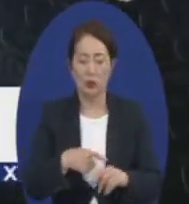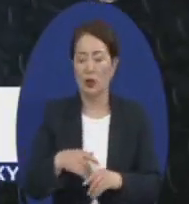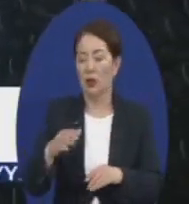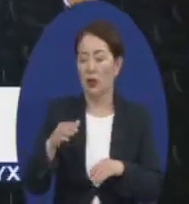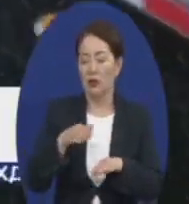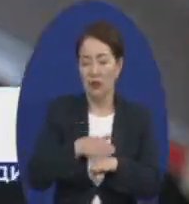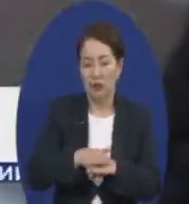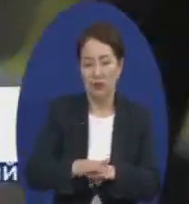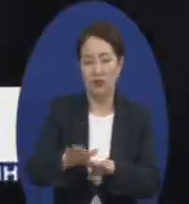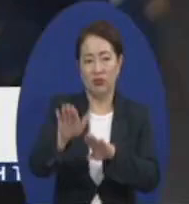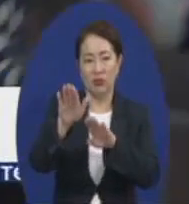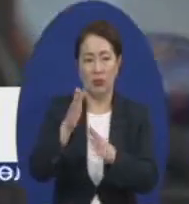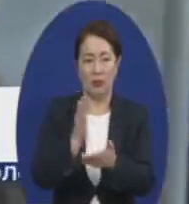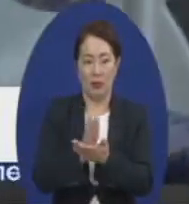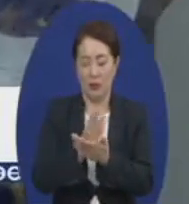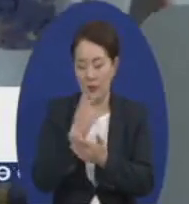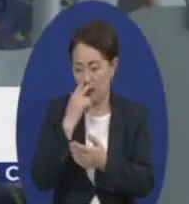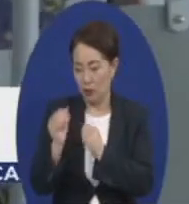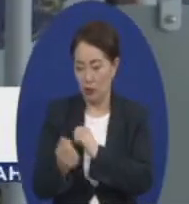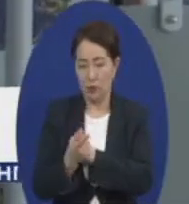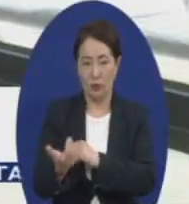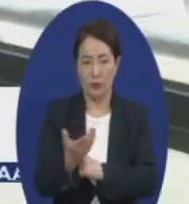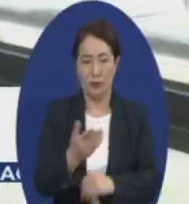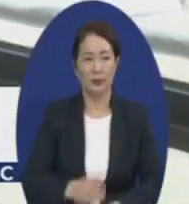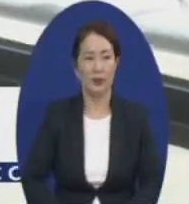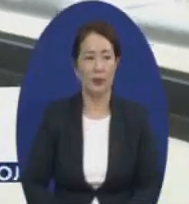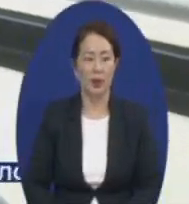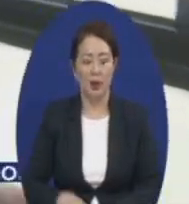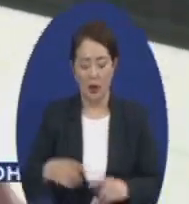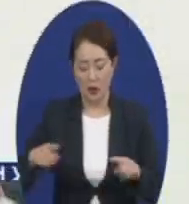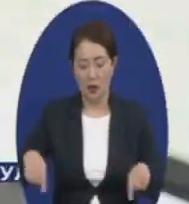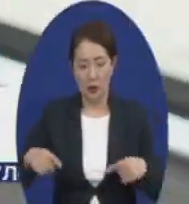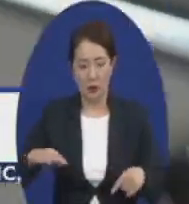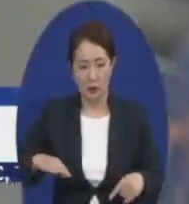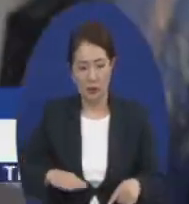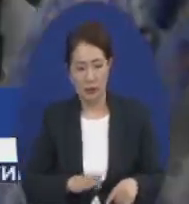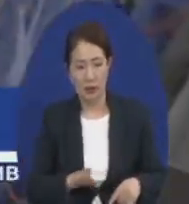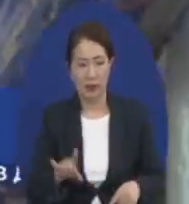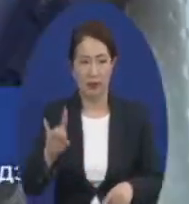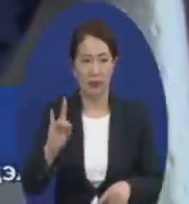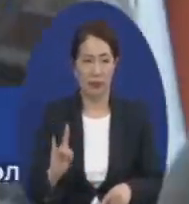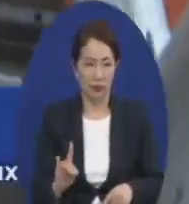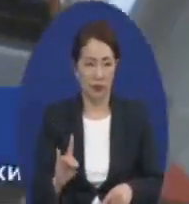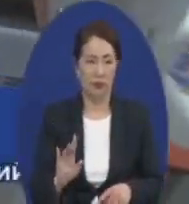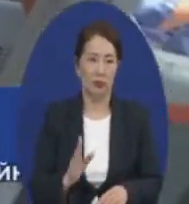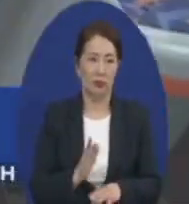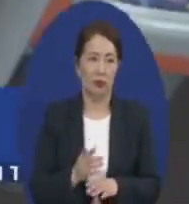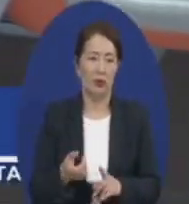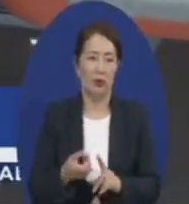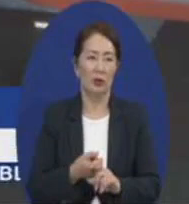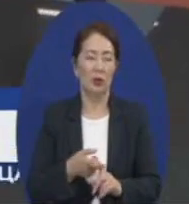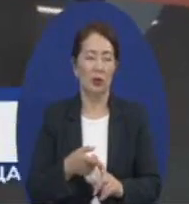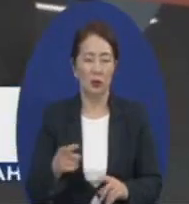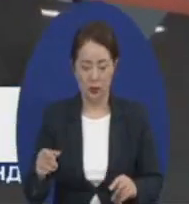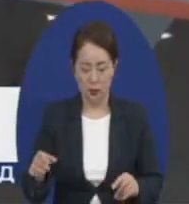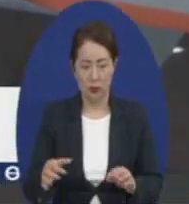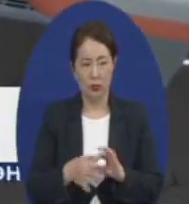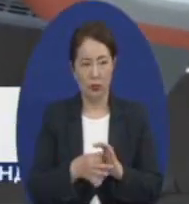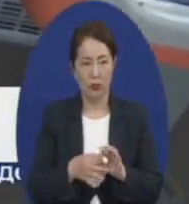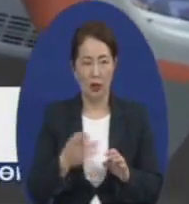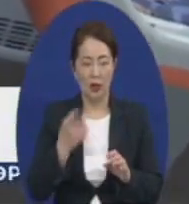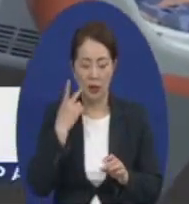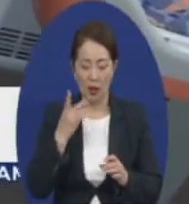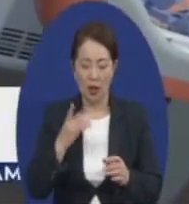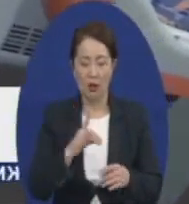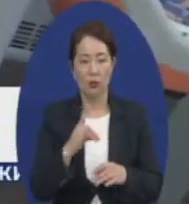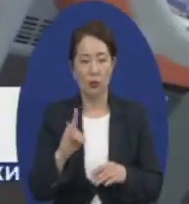зориултын тавцантай байгаа нь бас онцлог юм аа. Тэрэн зэрэгтэй хүн энд орж ирээд байрлна. А байгаль яг үхээр энэ төрөө